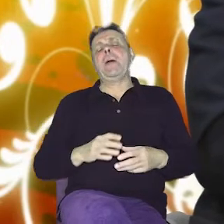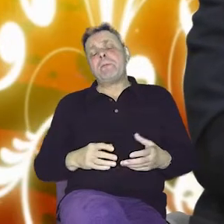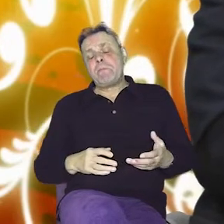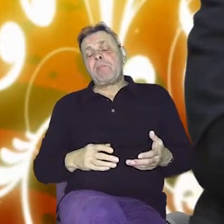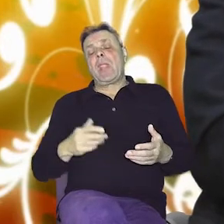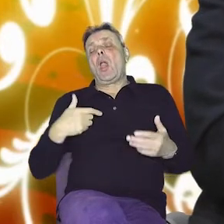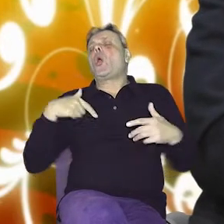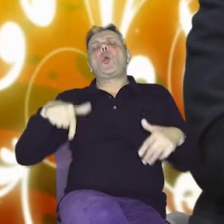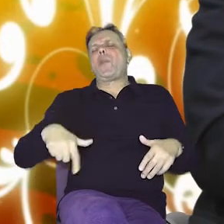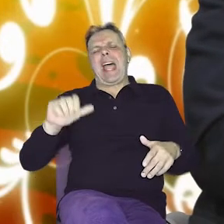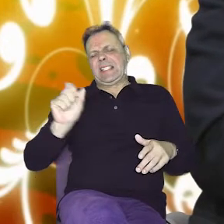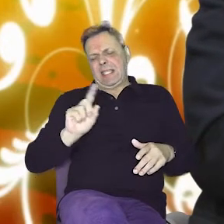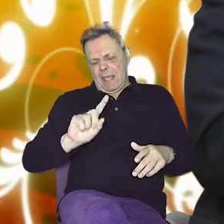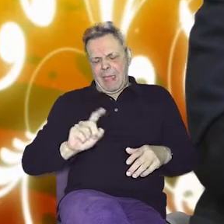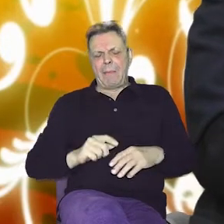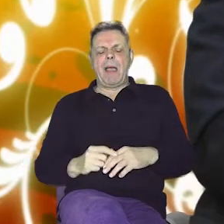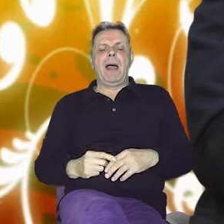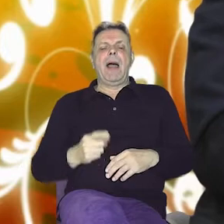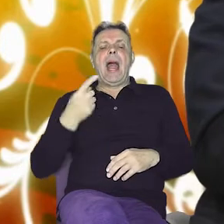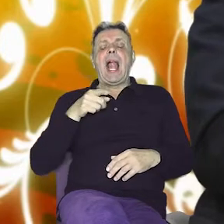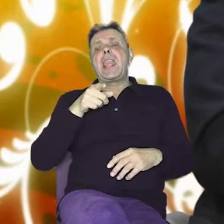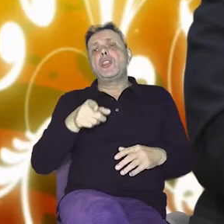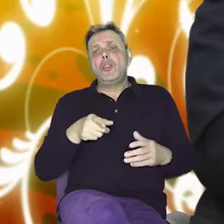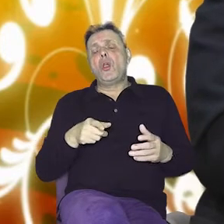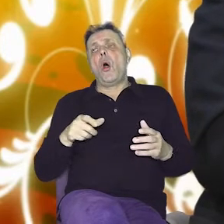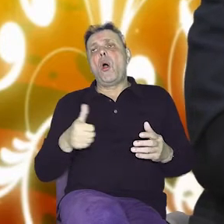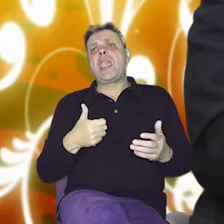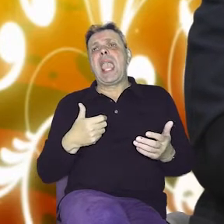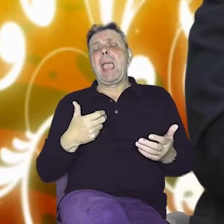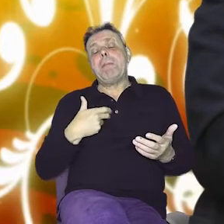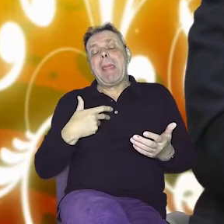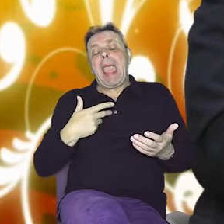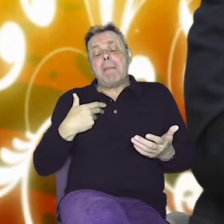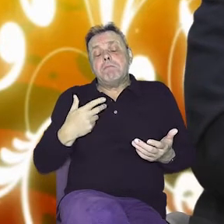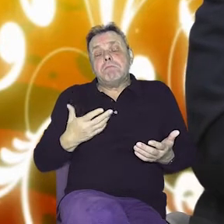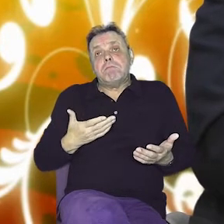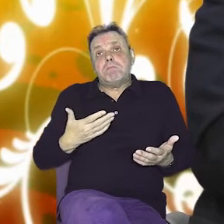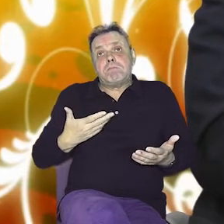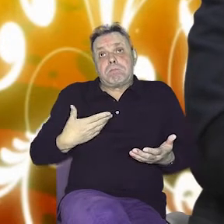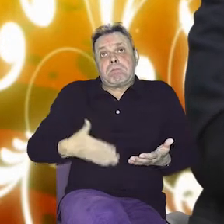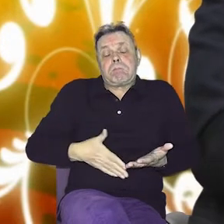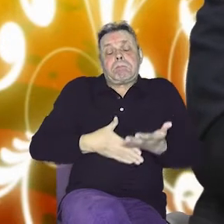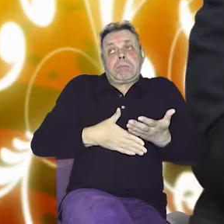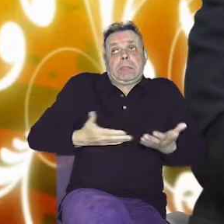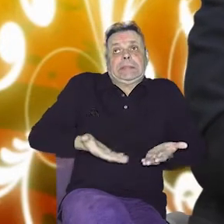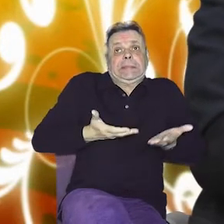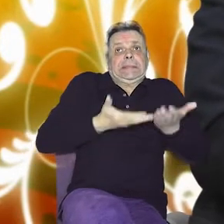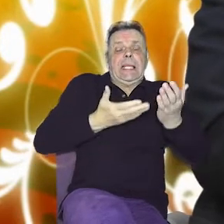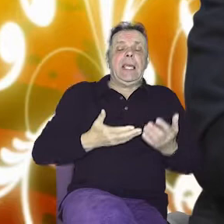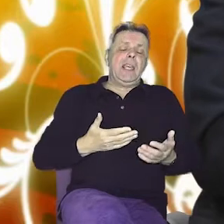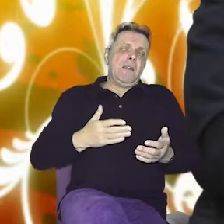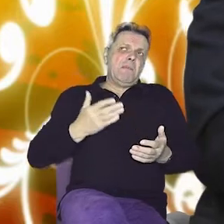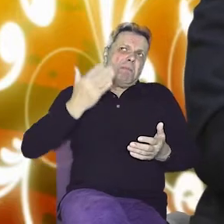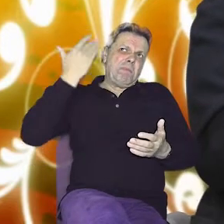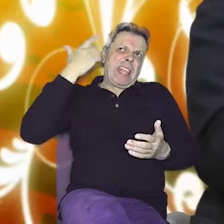za ovo, kod nas toga još uvijek nema, ali to je nekako mene ponukalo prije, pa sad je već sigurno